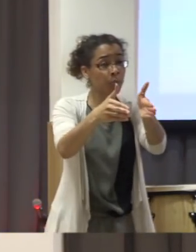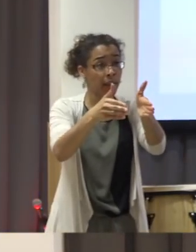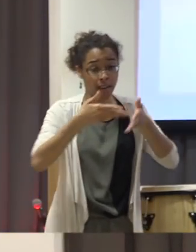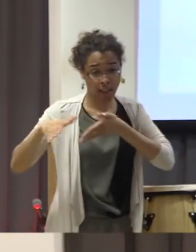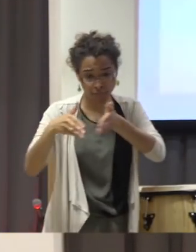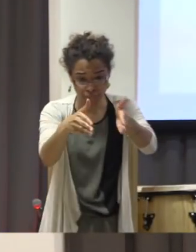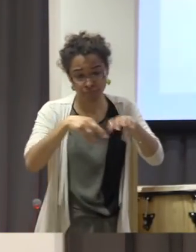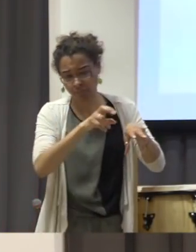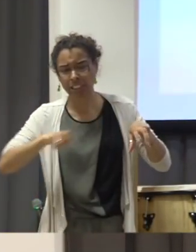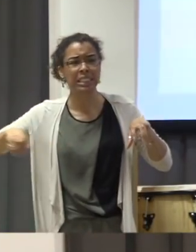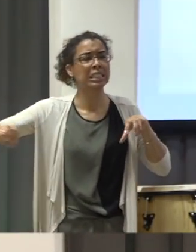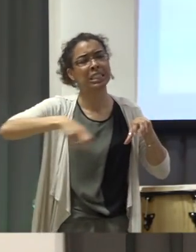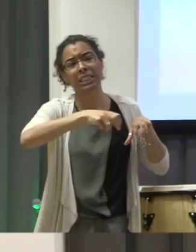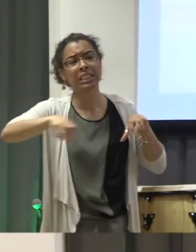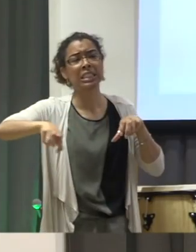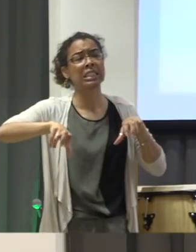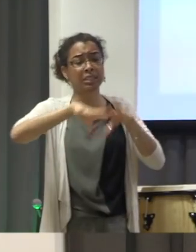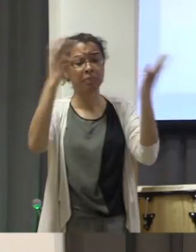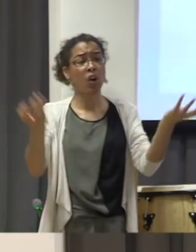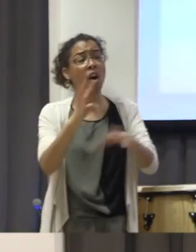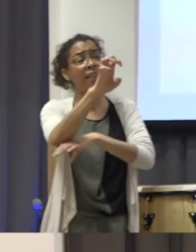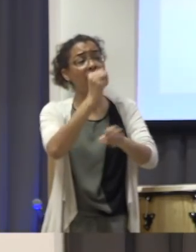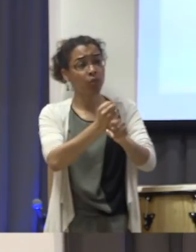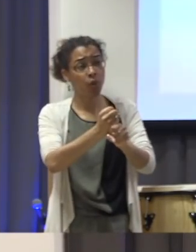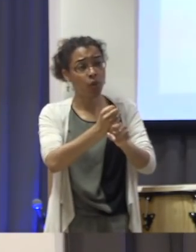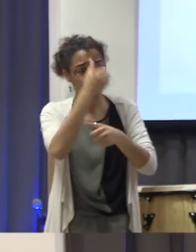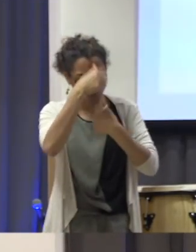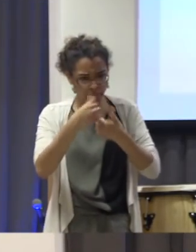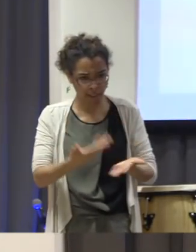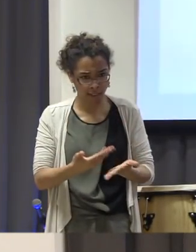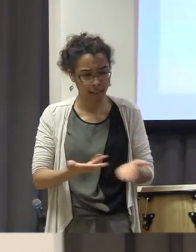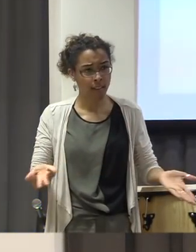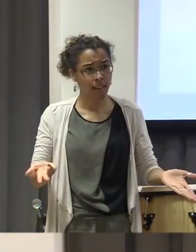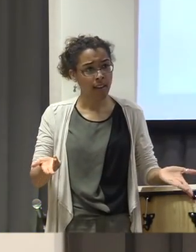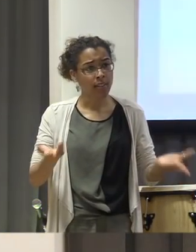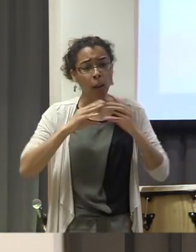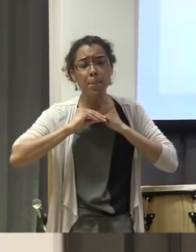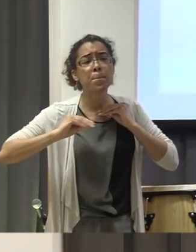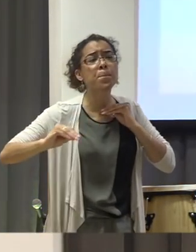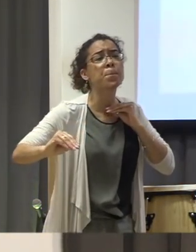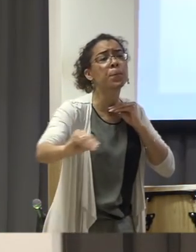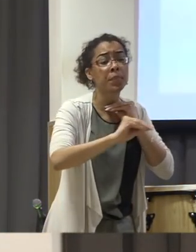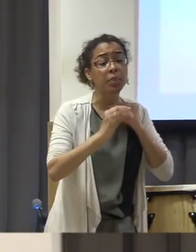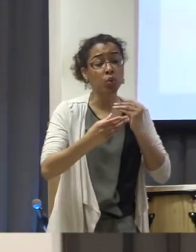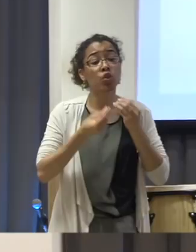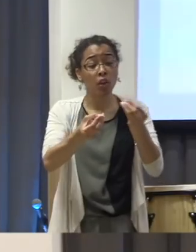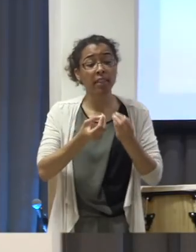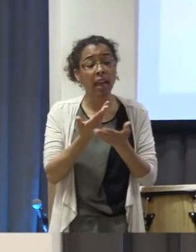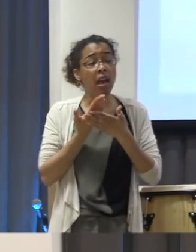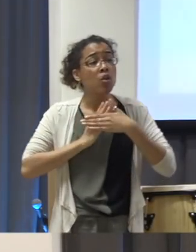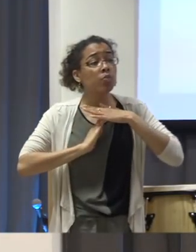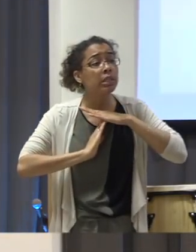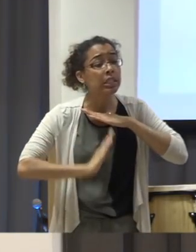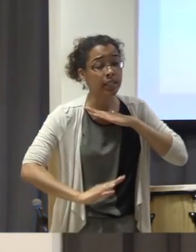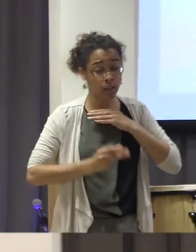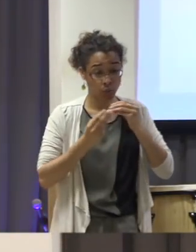fait faire pendant ces 40 ans dans le désert, afin de t'humilier et